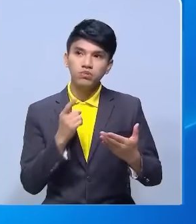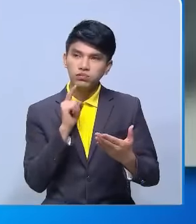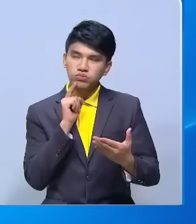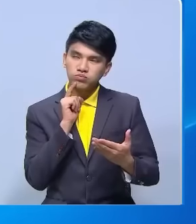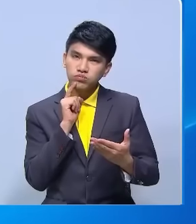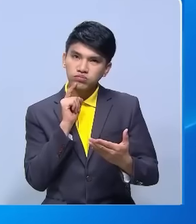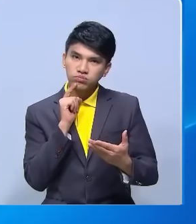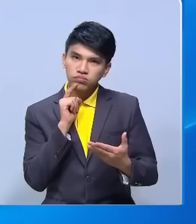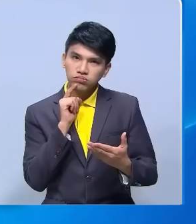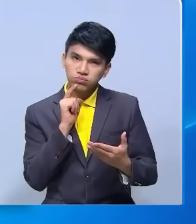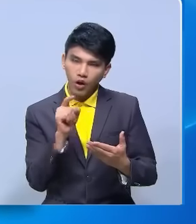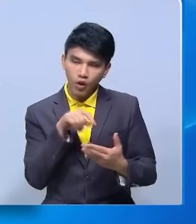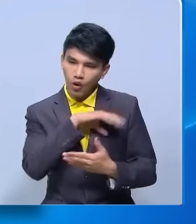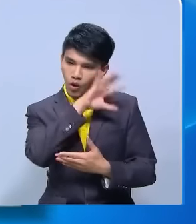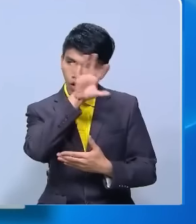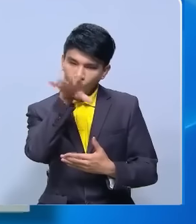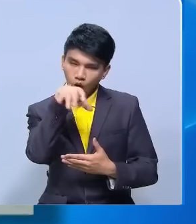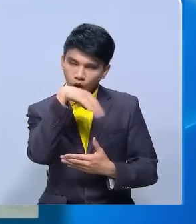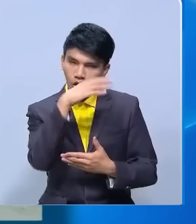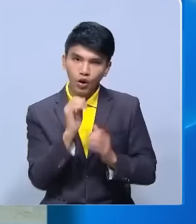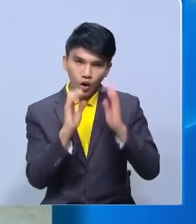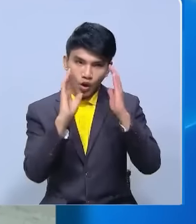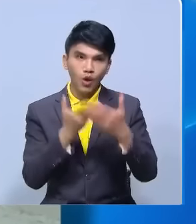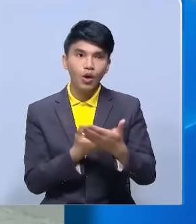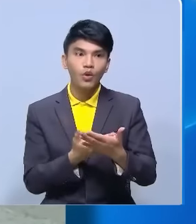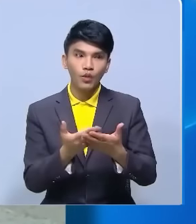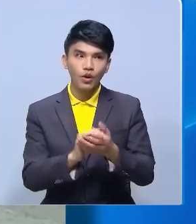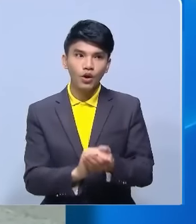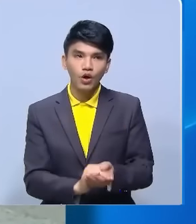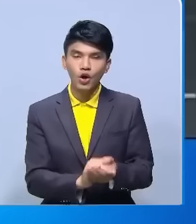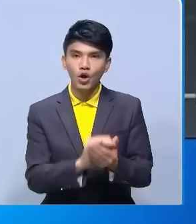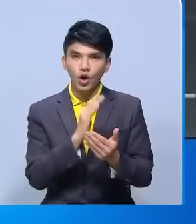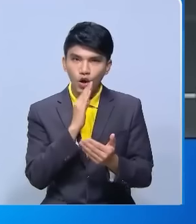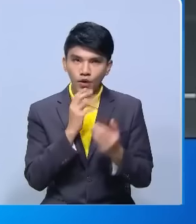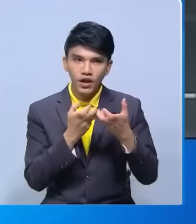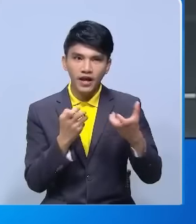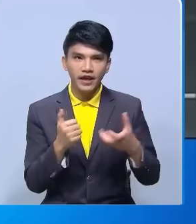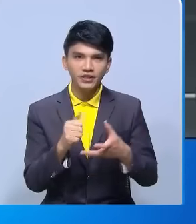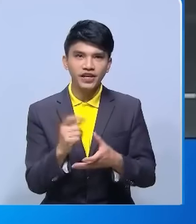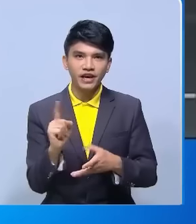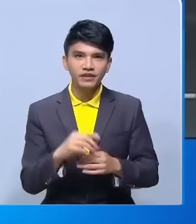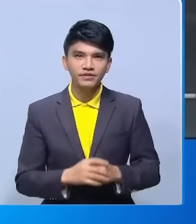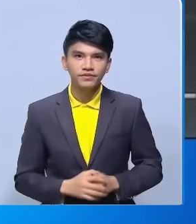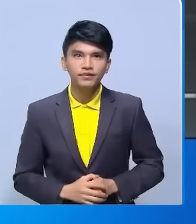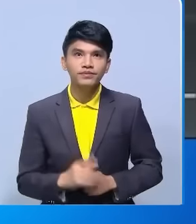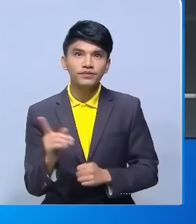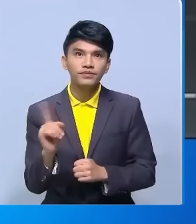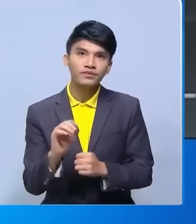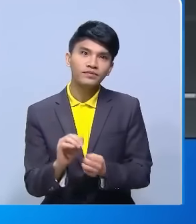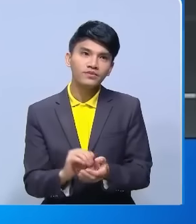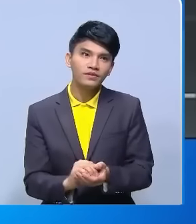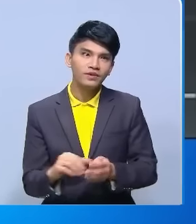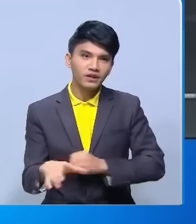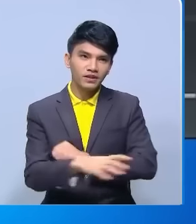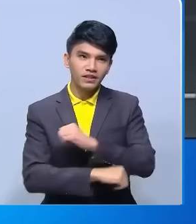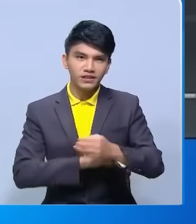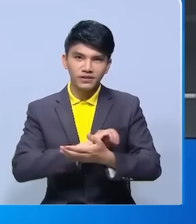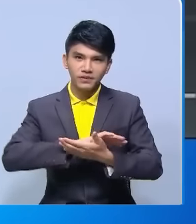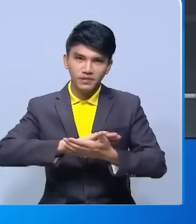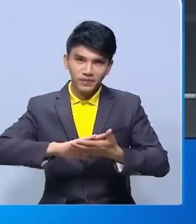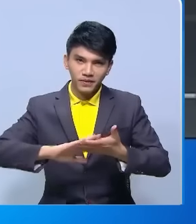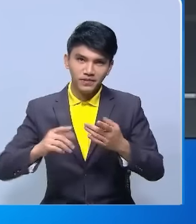คนรับซื้อน่ะเออคือได้สมมุติว่าสมมุติทำเป็นได้ของแล้วแล้วดูว่าเดี๋ยวพอตาเนขโมยเสร็จปั๊บใครมาซื้อ